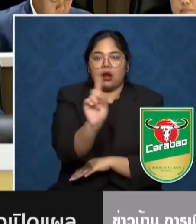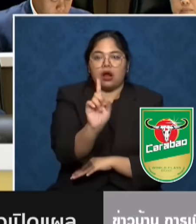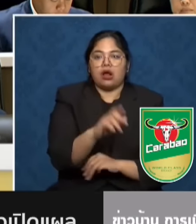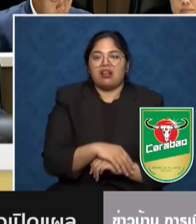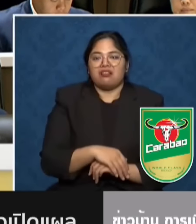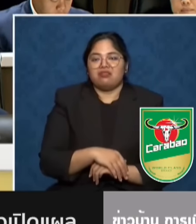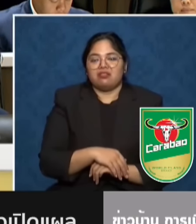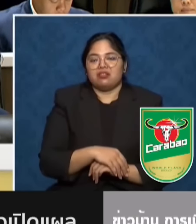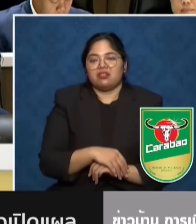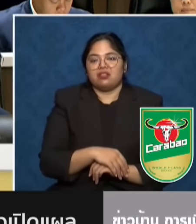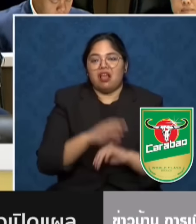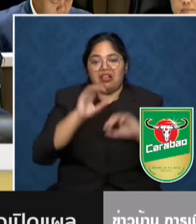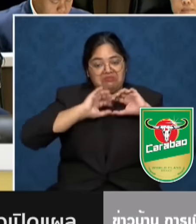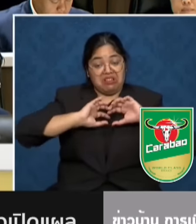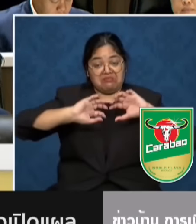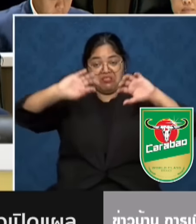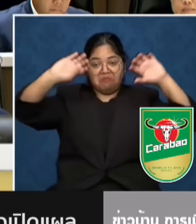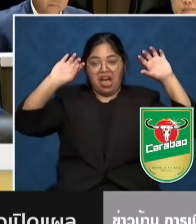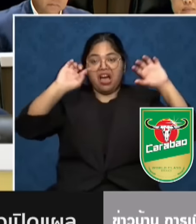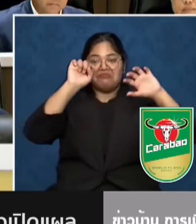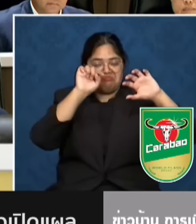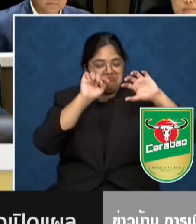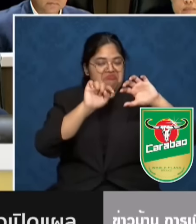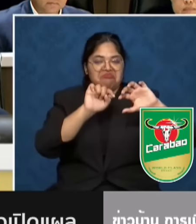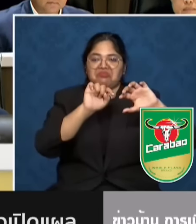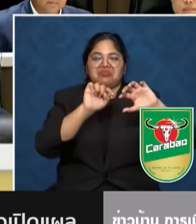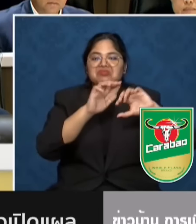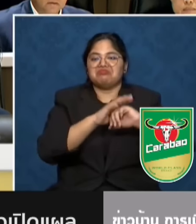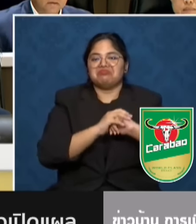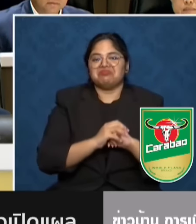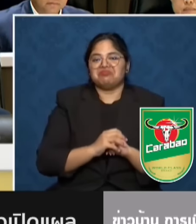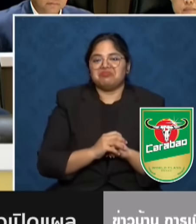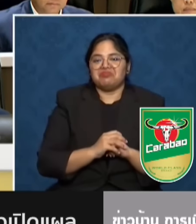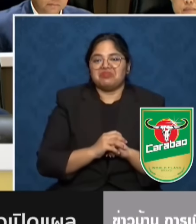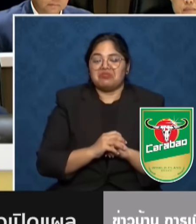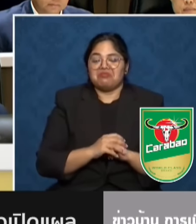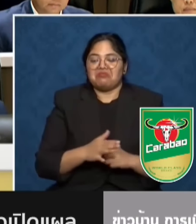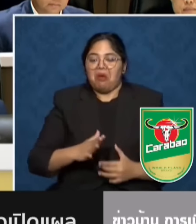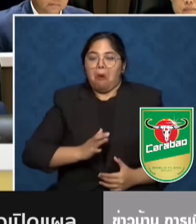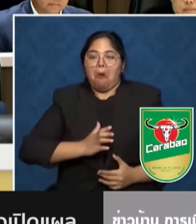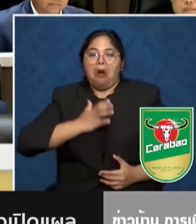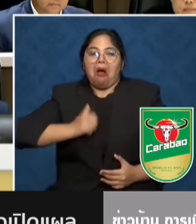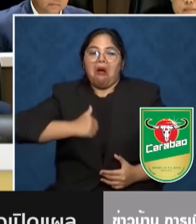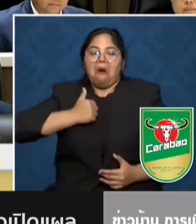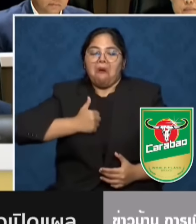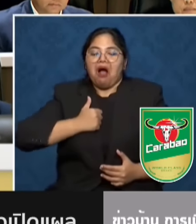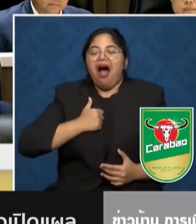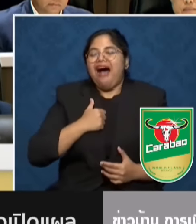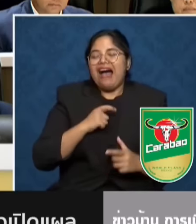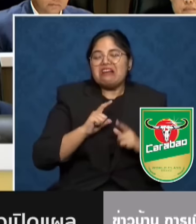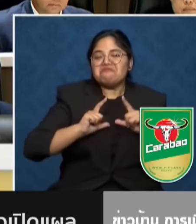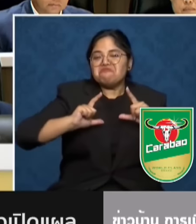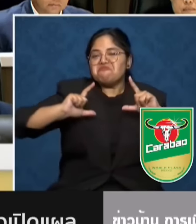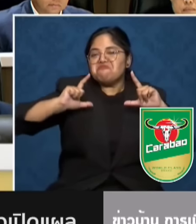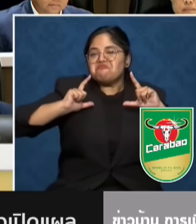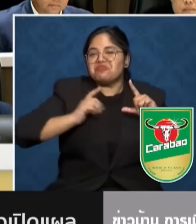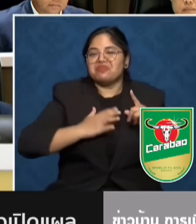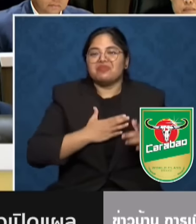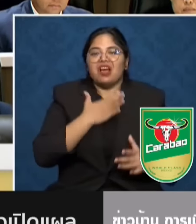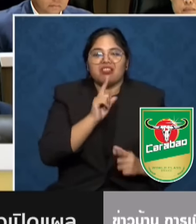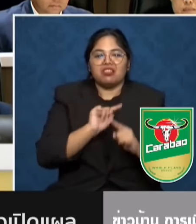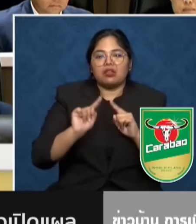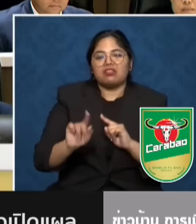มนตรียุติธรรมไม่มีอำนาจในการออกพระราชบัญญัติเนื่องจากได้เขียนไว้ในเรื่องของการบริหารโทษไว้